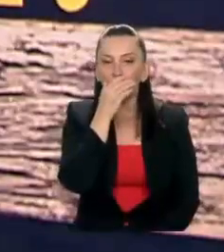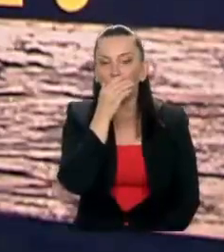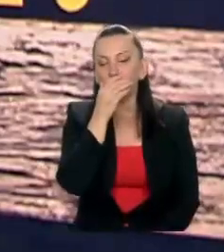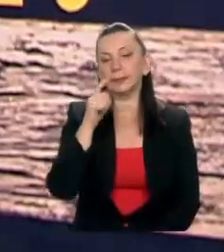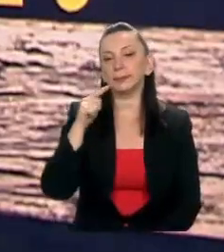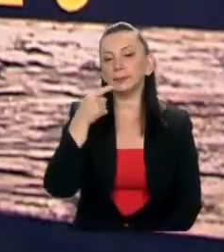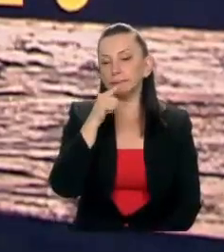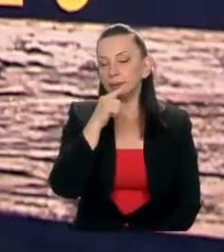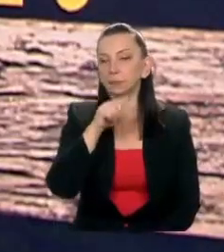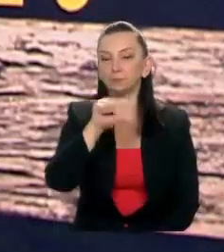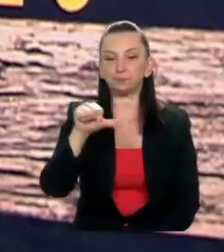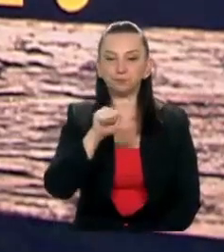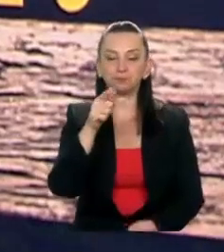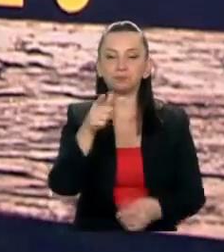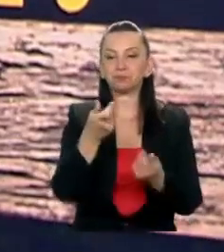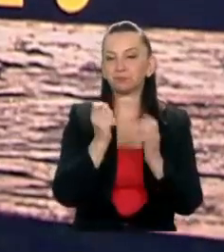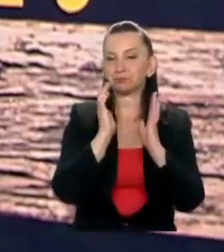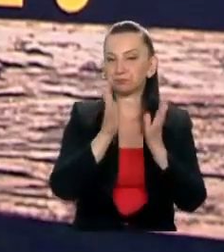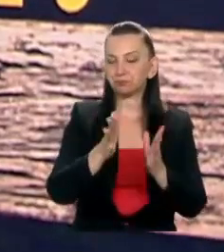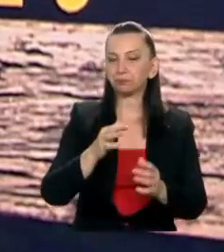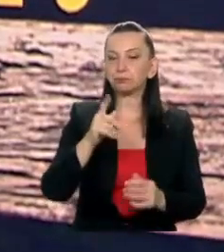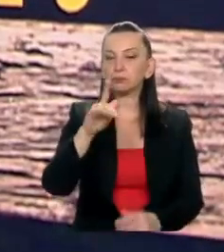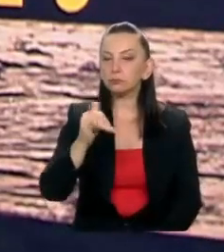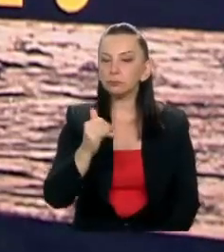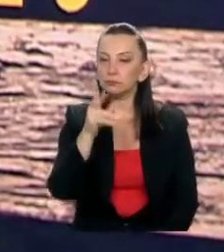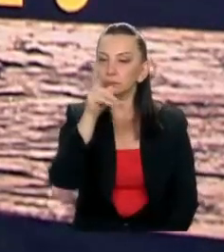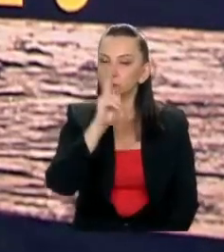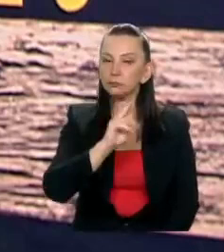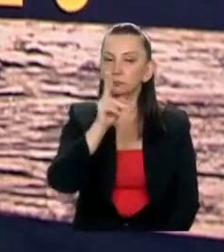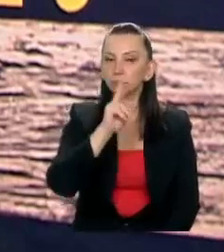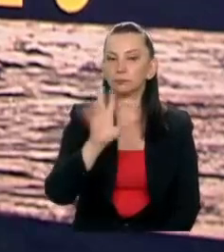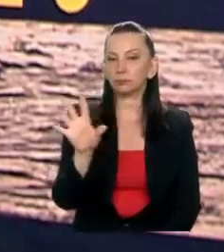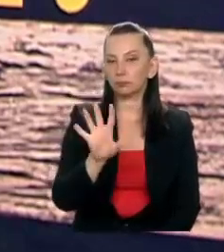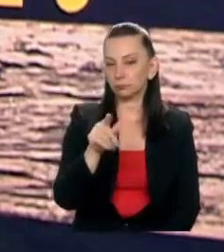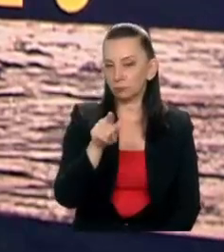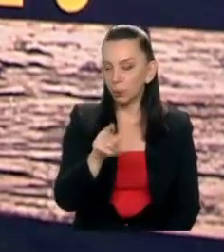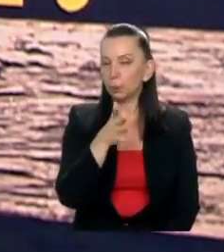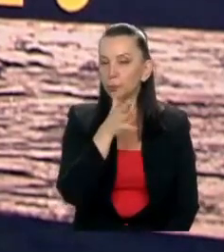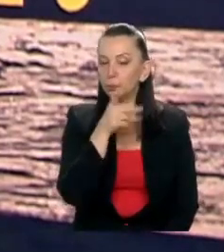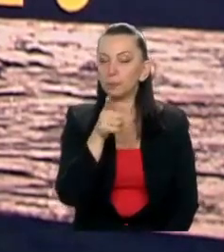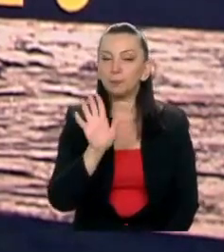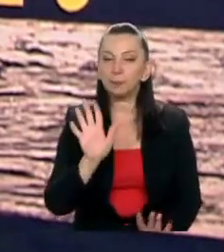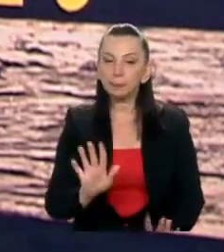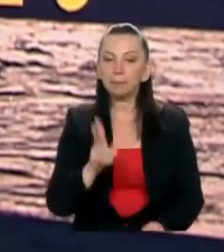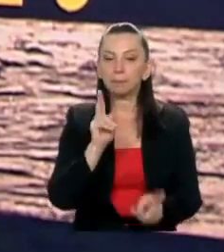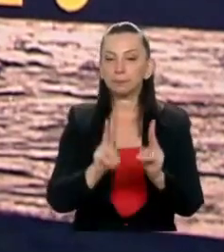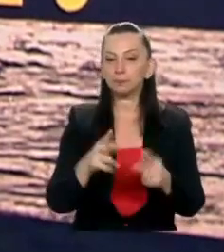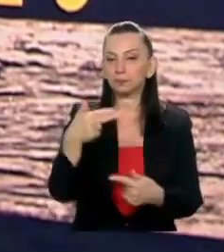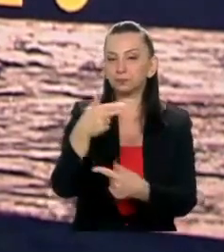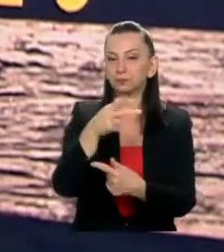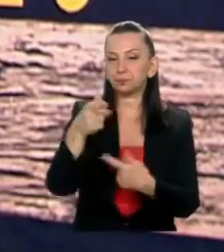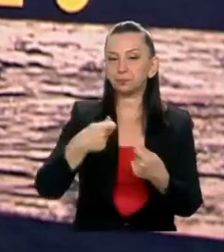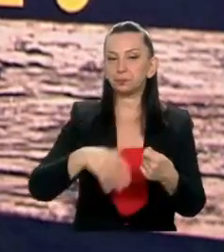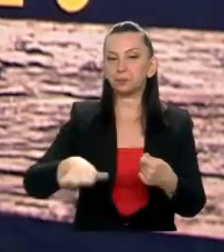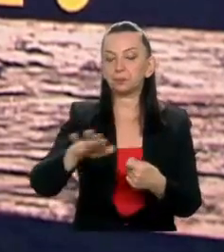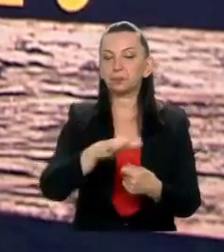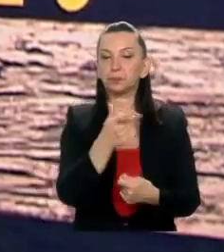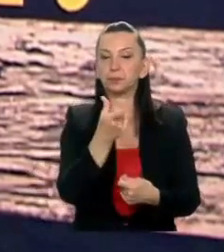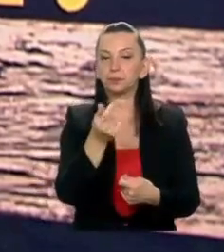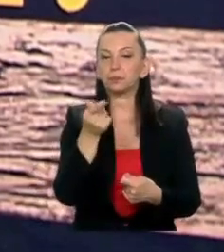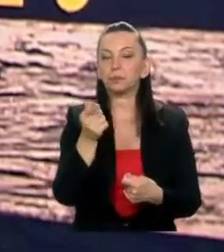Zeytinyağı fiyatları ateş pahası. Litresi yaklaşık 200-250 lira civarında. Fakat bazı firmalar piyasa